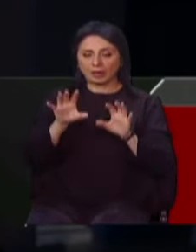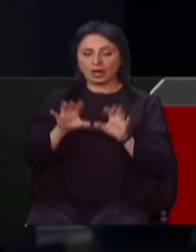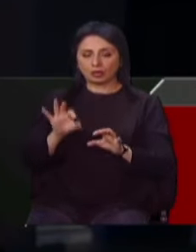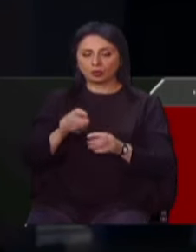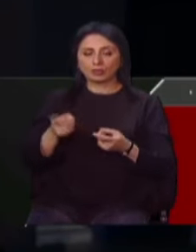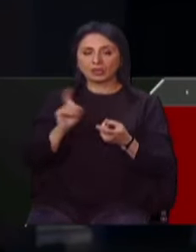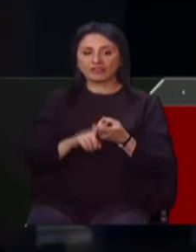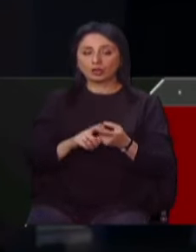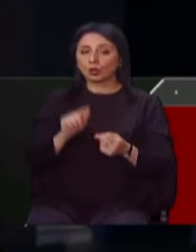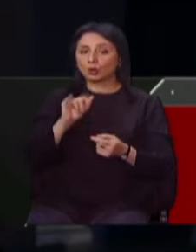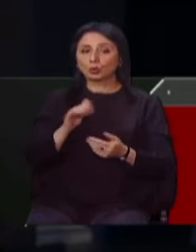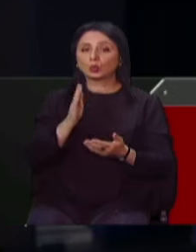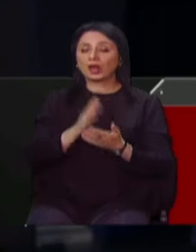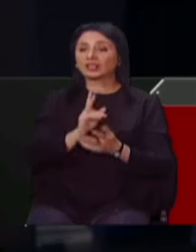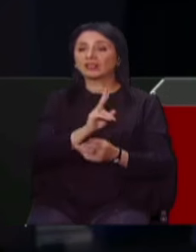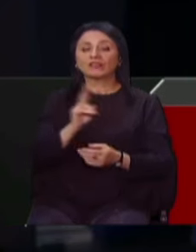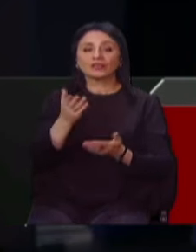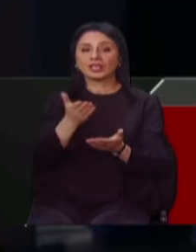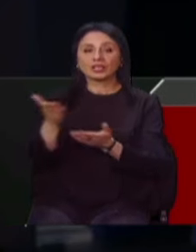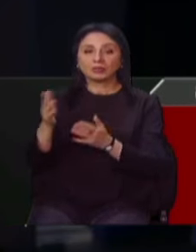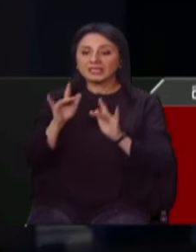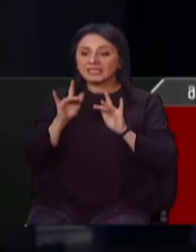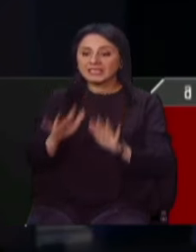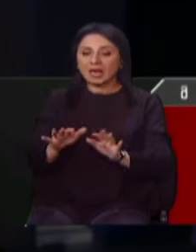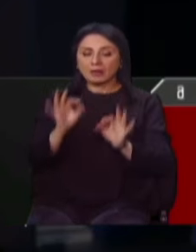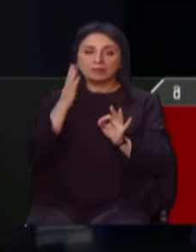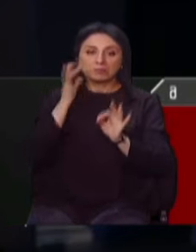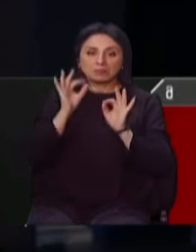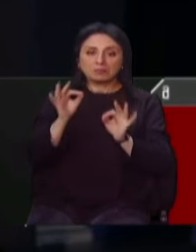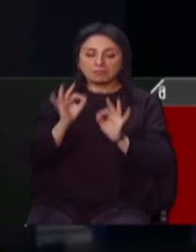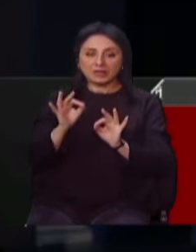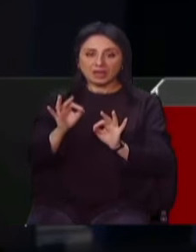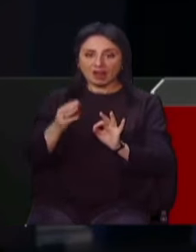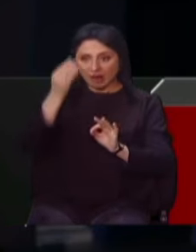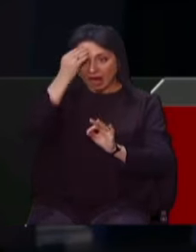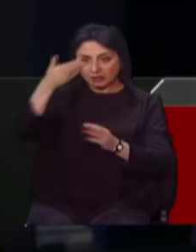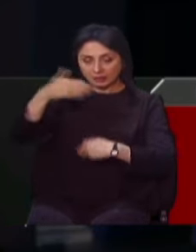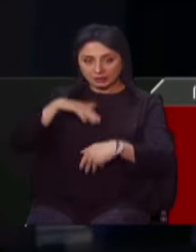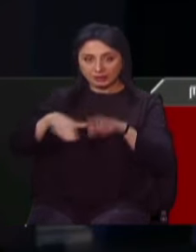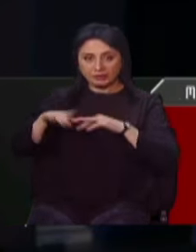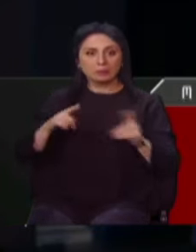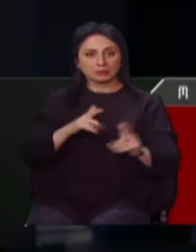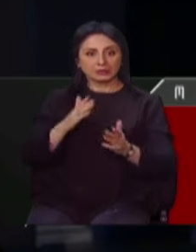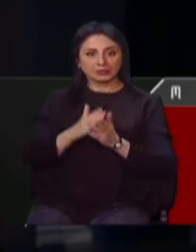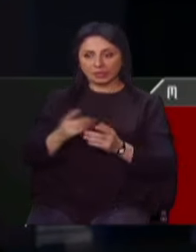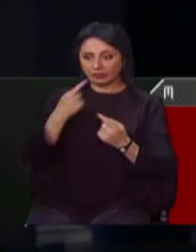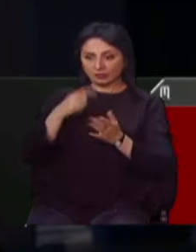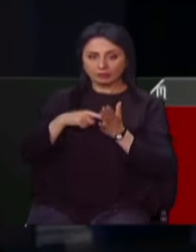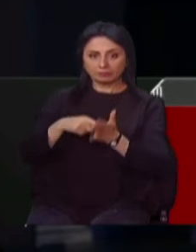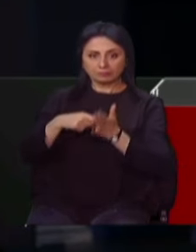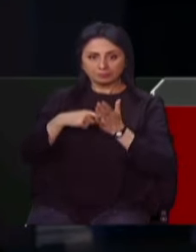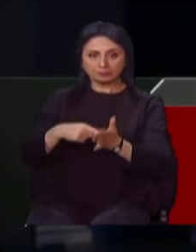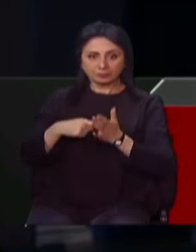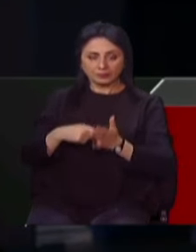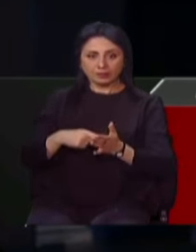კანონთან დაკავშირებით თუ გაქვთ ვინმე საქმიანი სამართლებრივი კონსტრუქციული მოსაზრება, მზად ვართ ამ საკითხთან